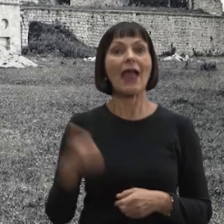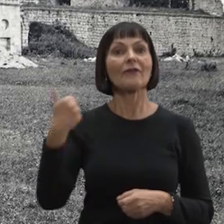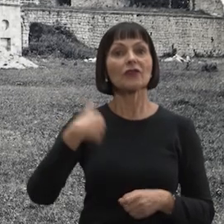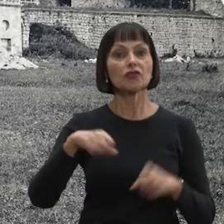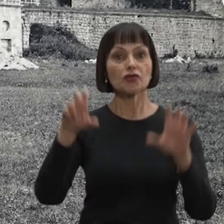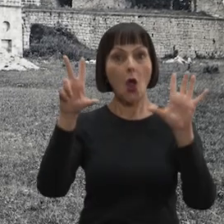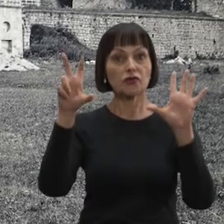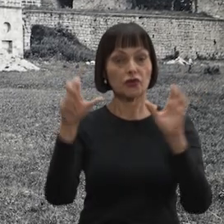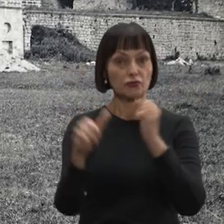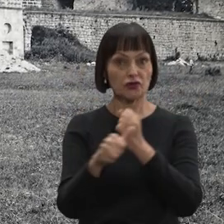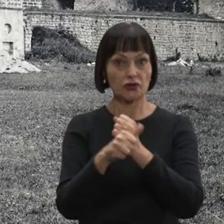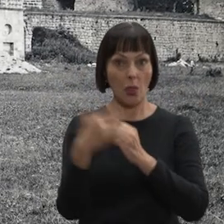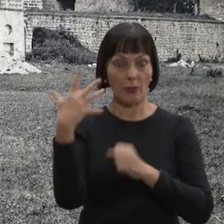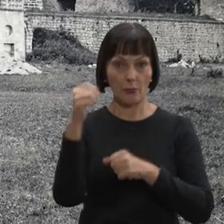W